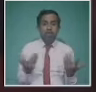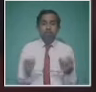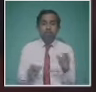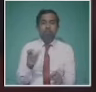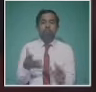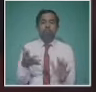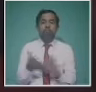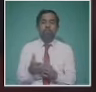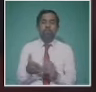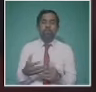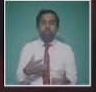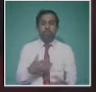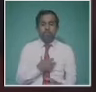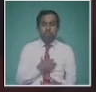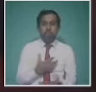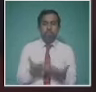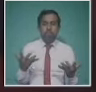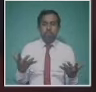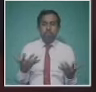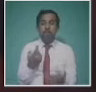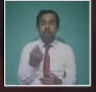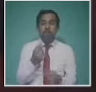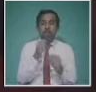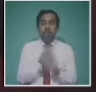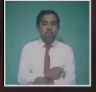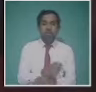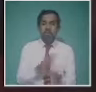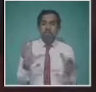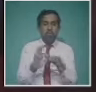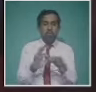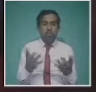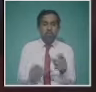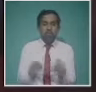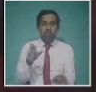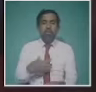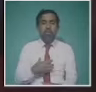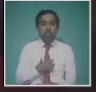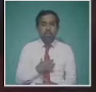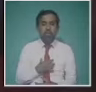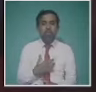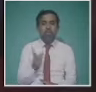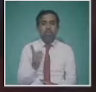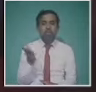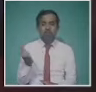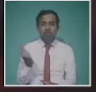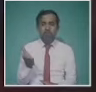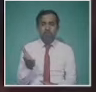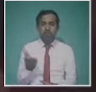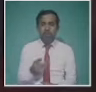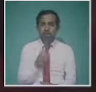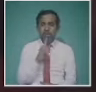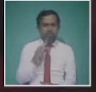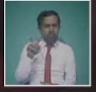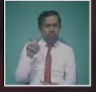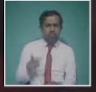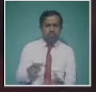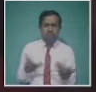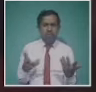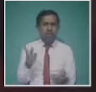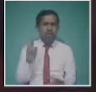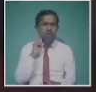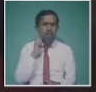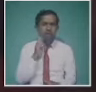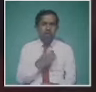දඬුවම් විඳින්නේ. ආර්ථිකයේ කඩාවැටීමට දායක නොවුණු පිරිස සමාජ දඬුවම් විඳින්නේ. තේරිස අපි විශ්වාස කරන්නේ නැහැ රනිල්